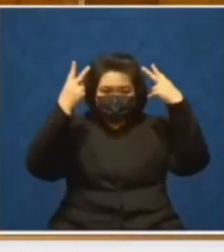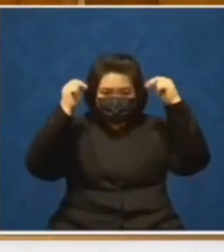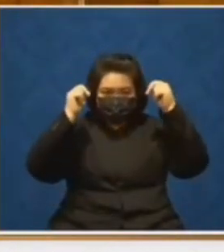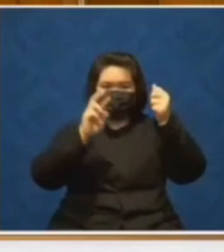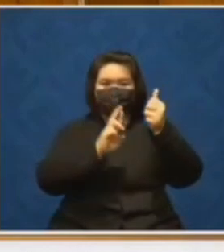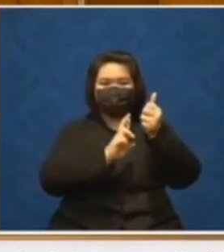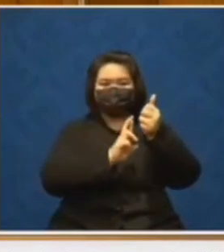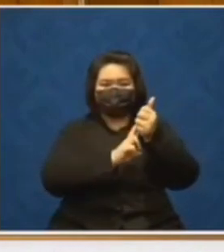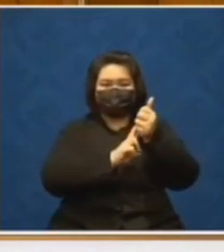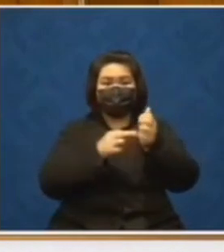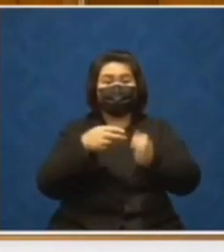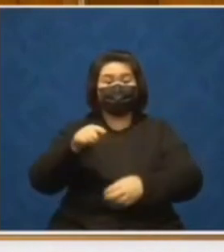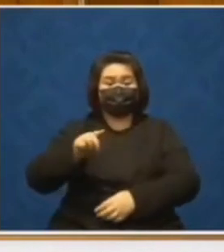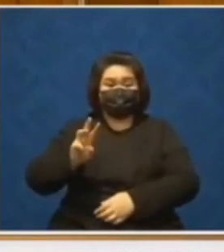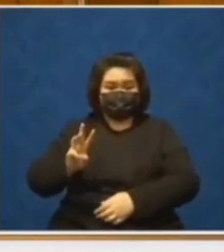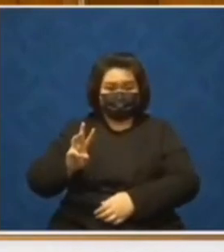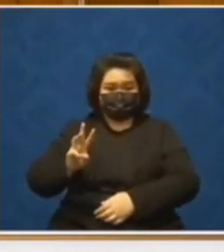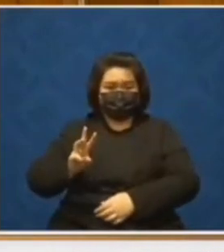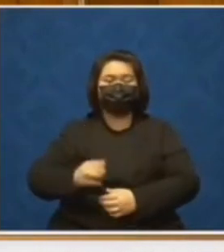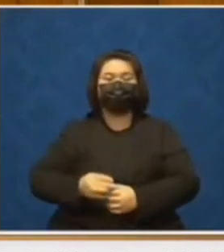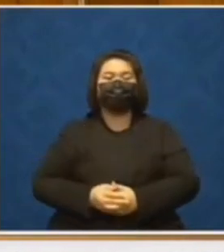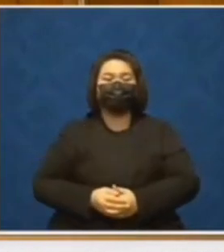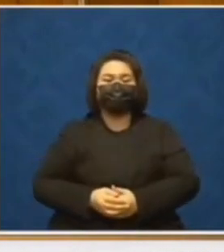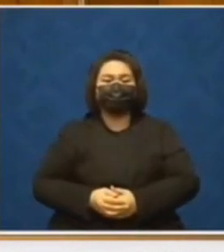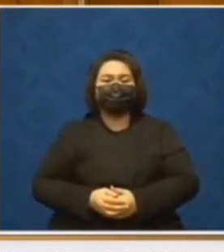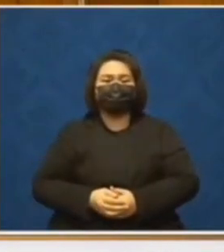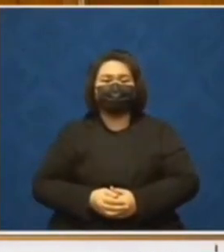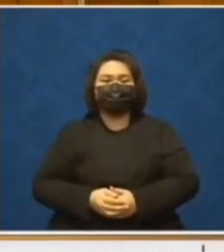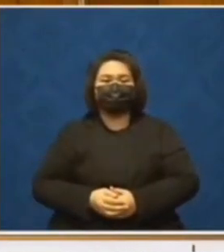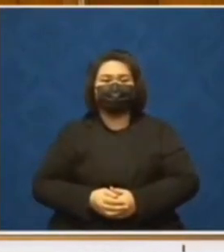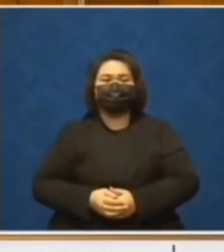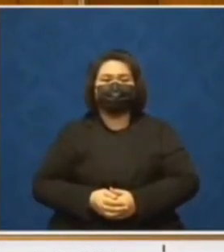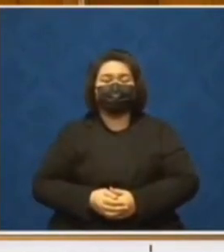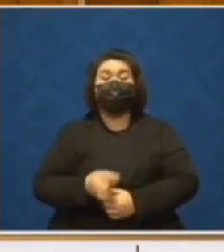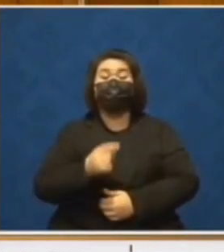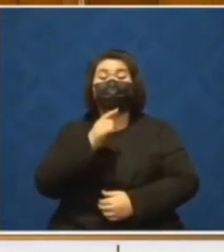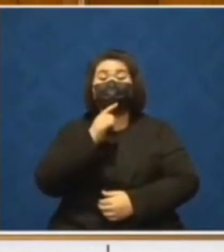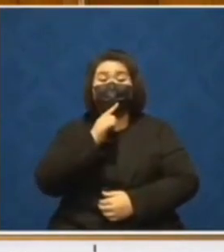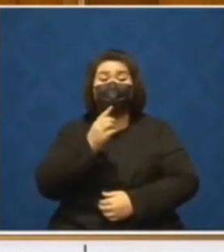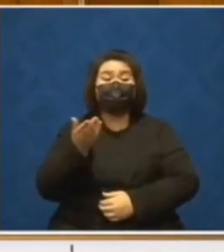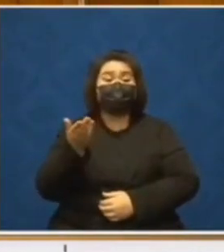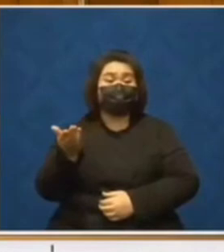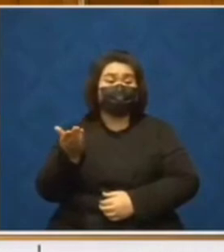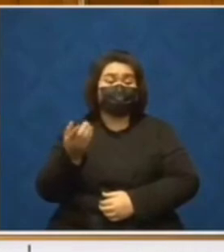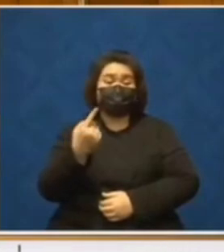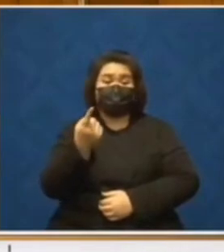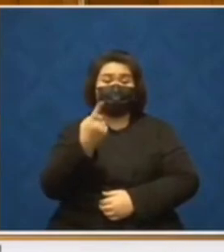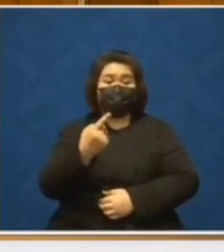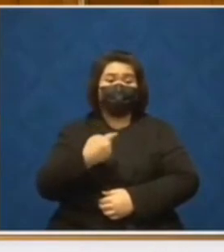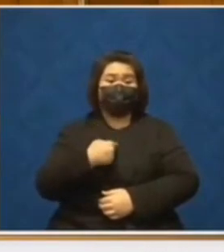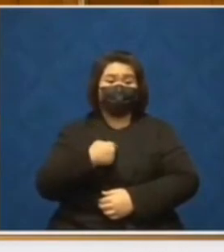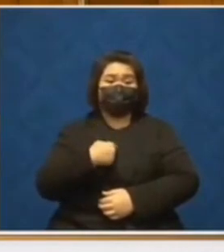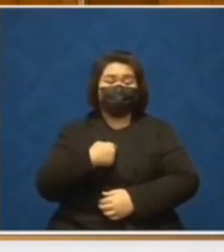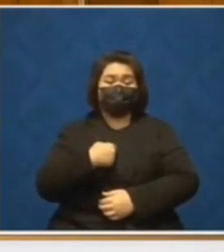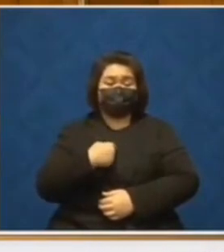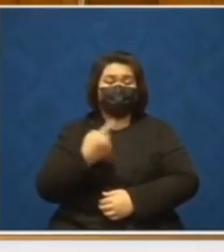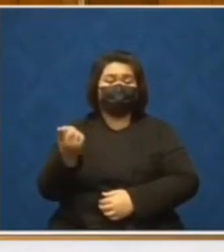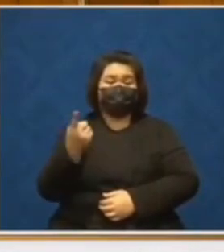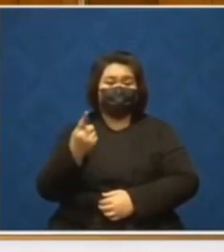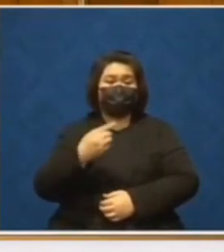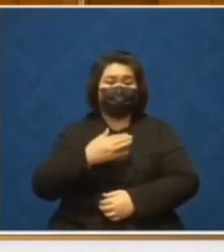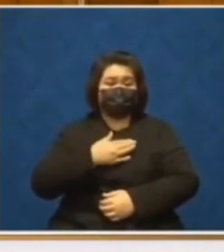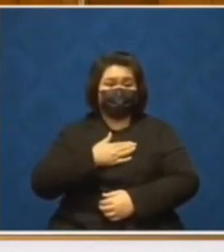รัฐมนตรีก็ขอเรียนว่าข้อกล่าวหาของผู้พี่ไปนะครับ